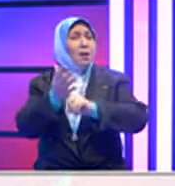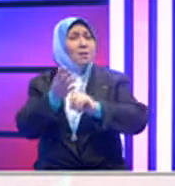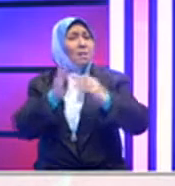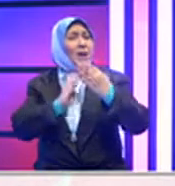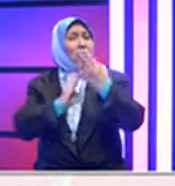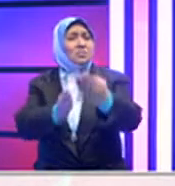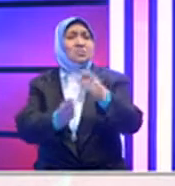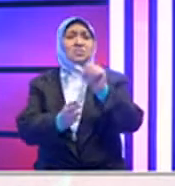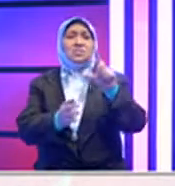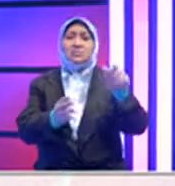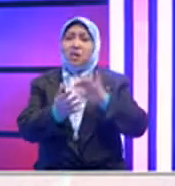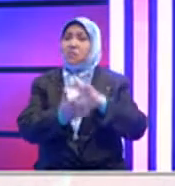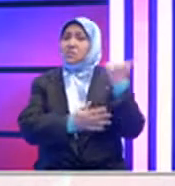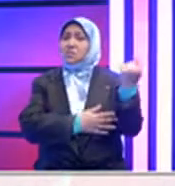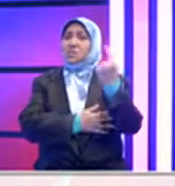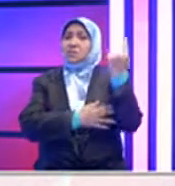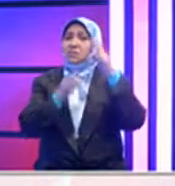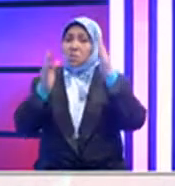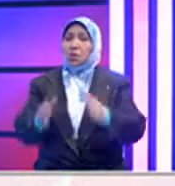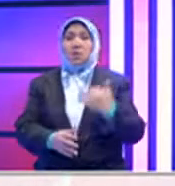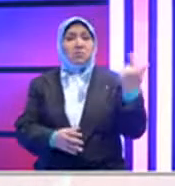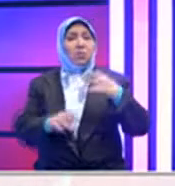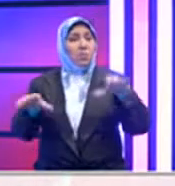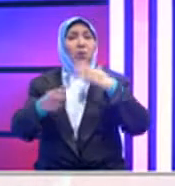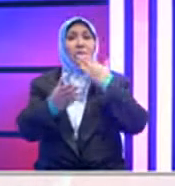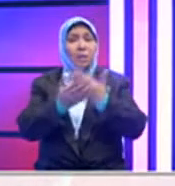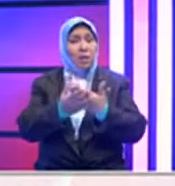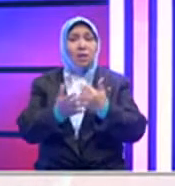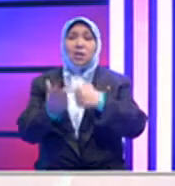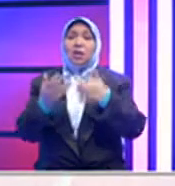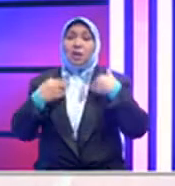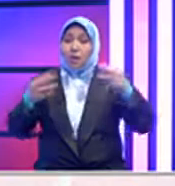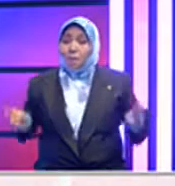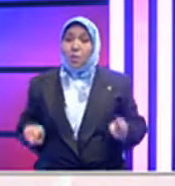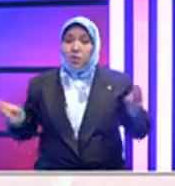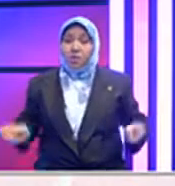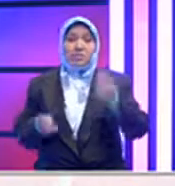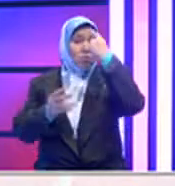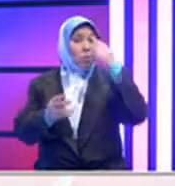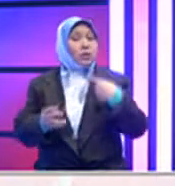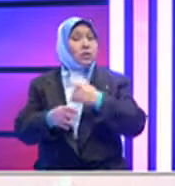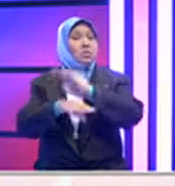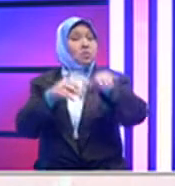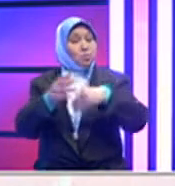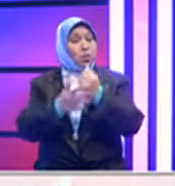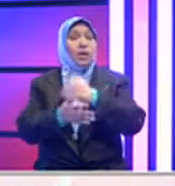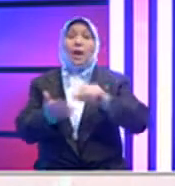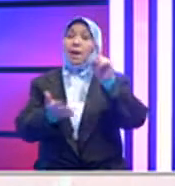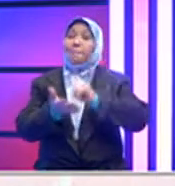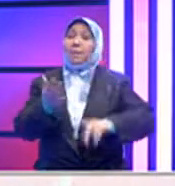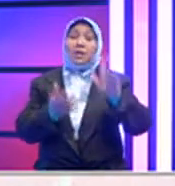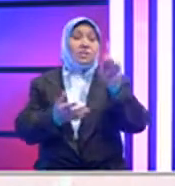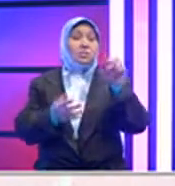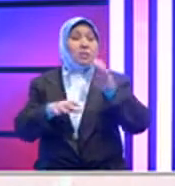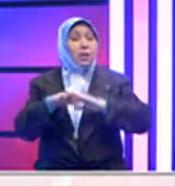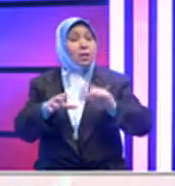kepada mereka yang sentiasa melakukan kebaikan ini adalah motivasi kepada kita semua tentu anda dan juga Apakah pesan